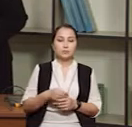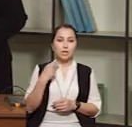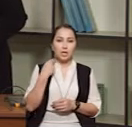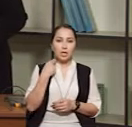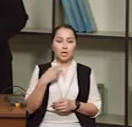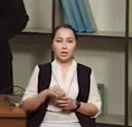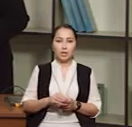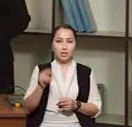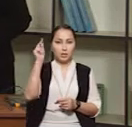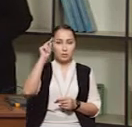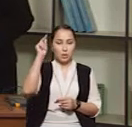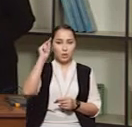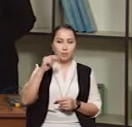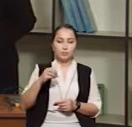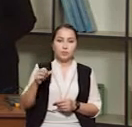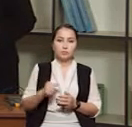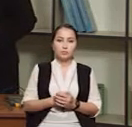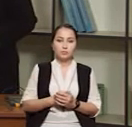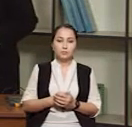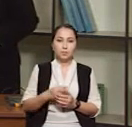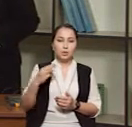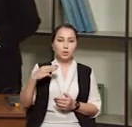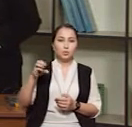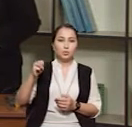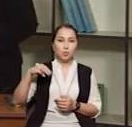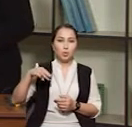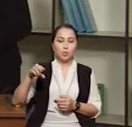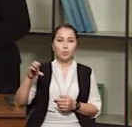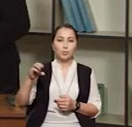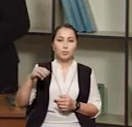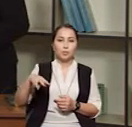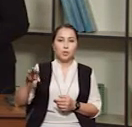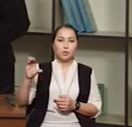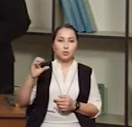Ingliz olimi William Thomson, bu Lord Kelvin,